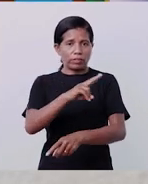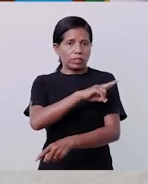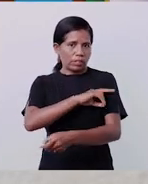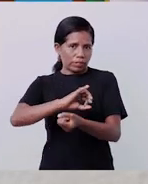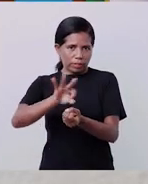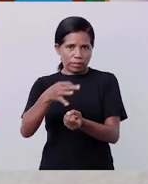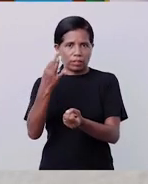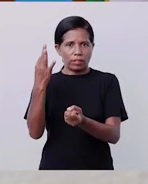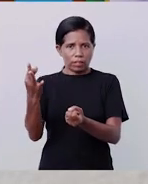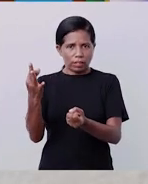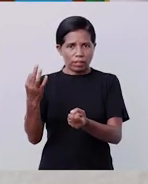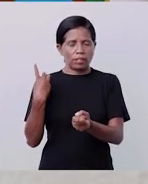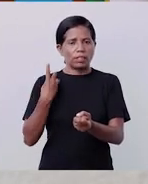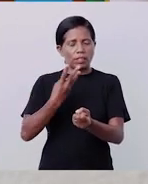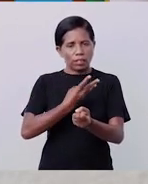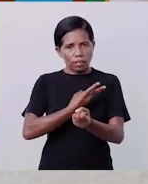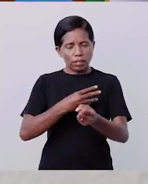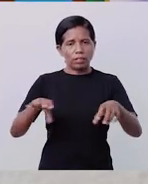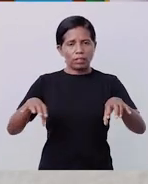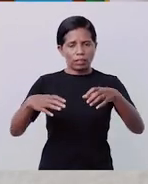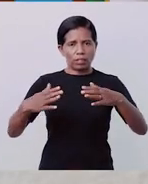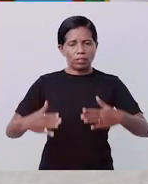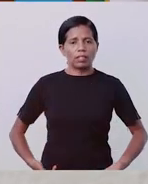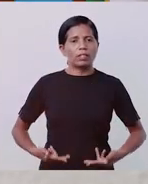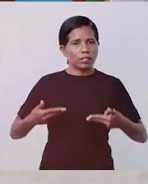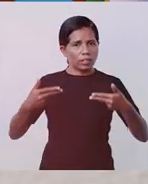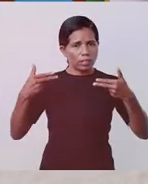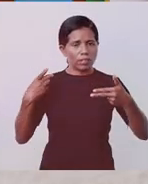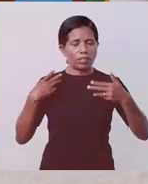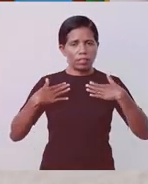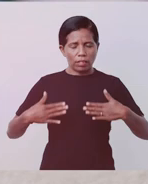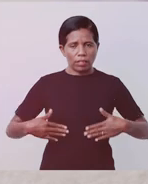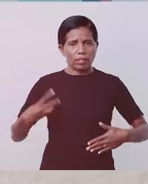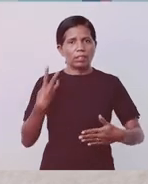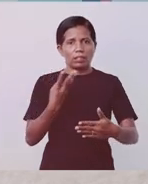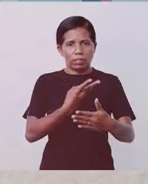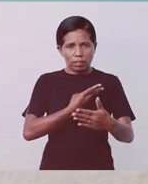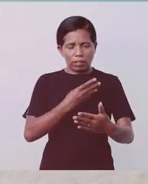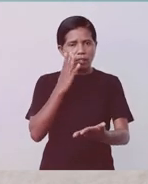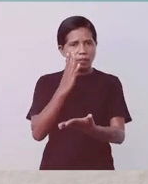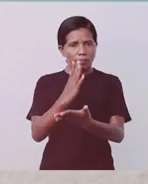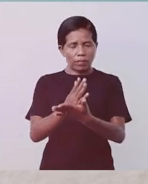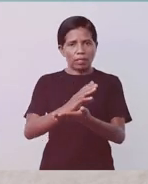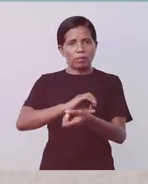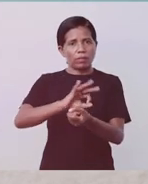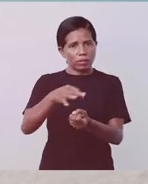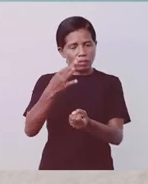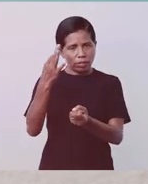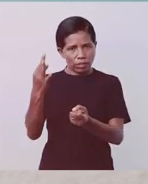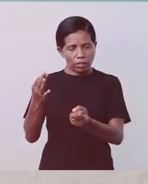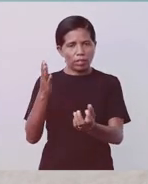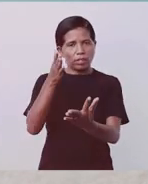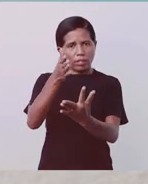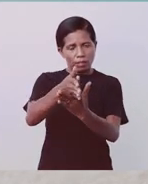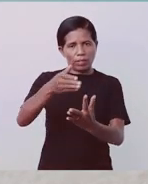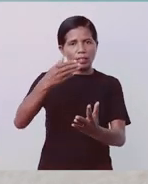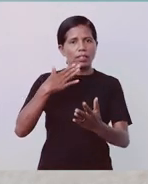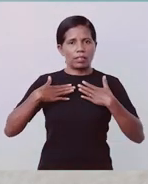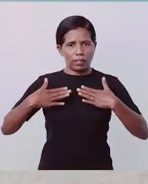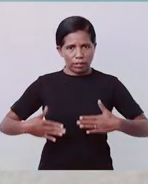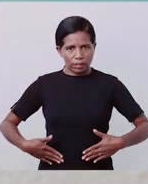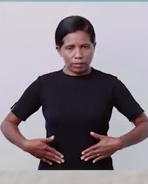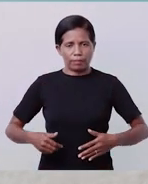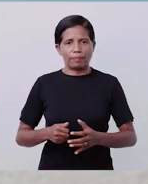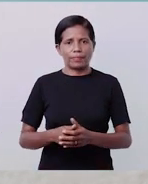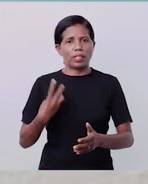COVID-19, traine itene sistema imunidade, une, ita pronto combate virus corona, bahira tama ba itene ising.